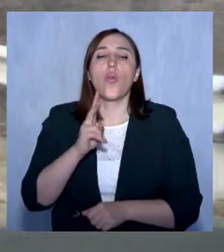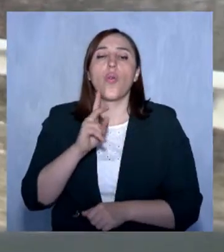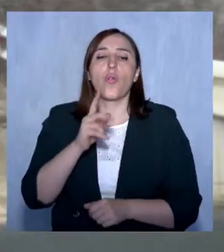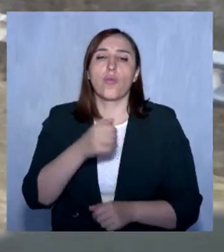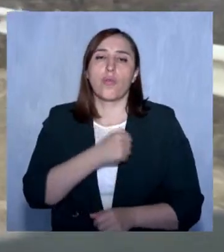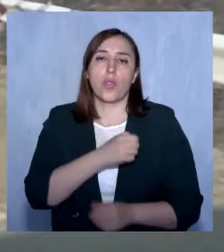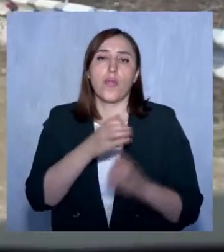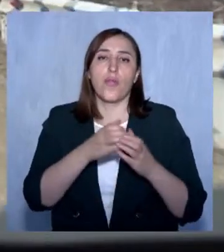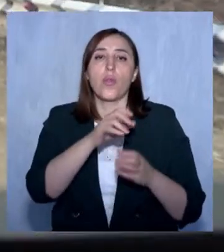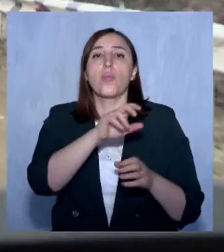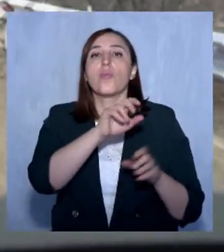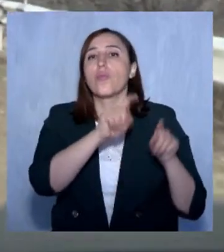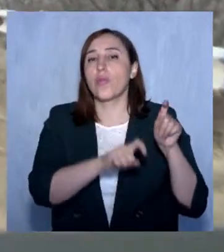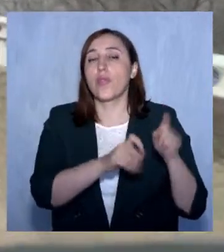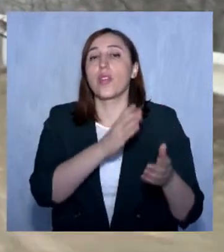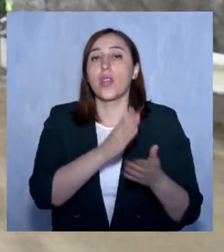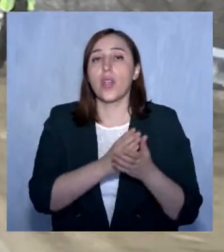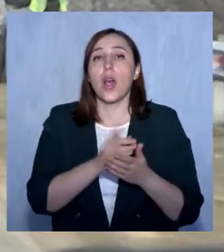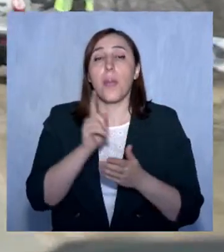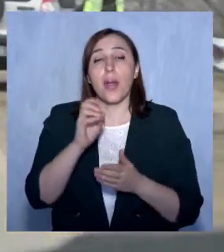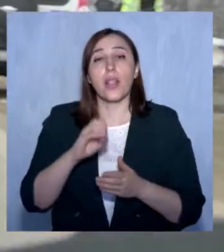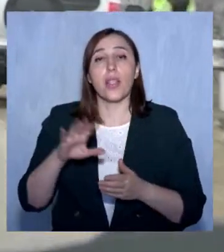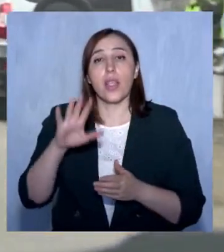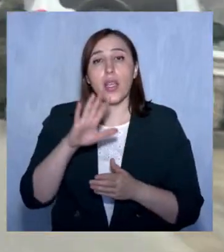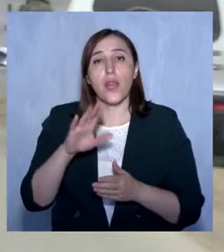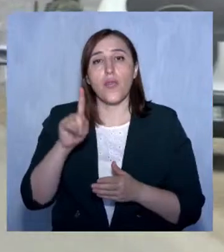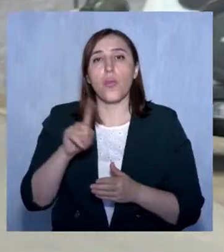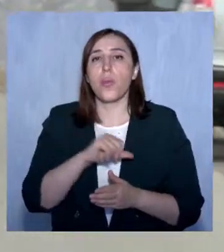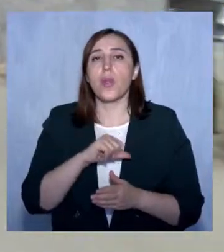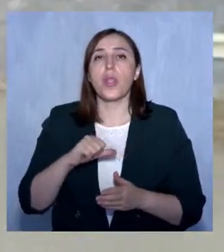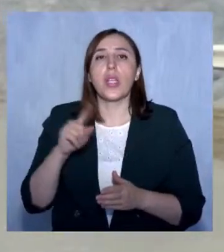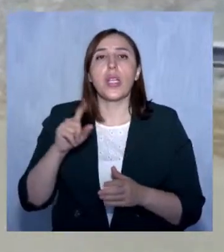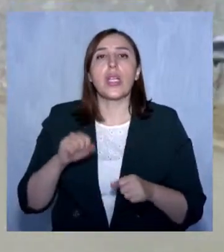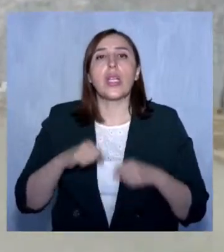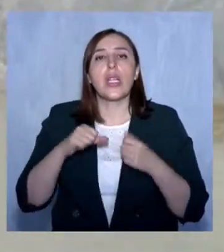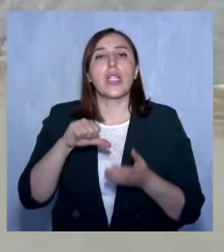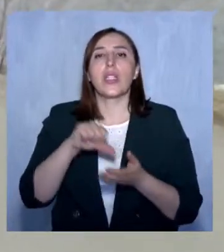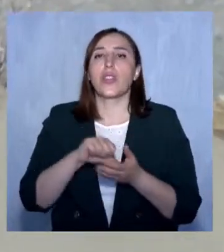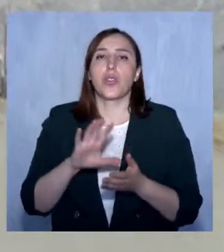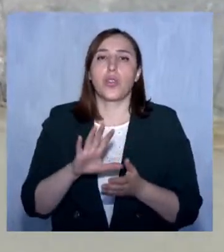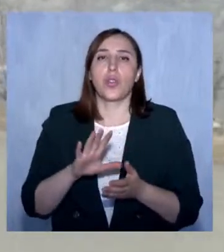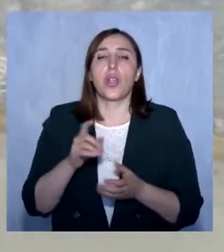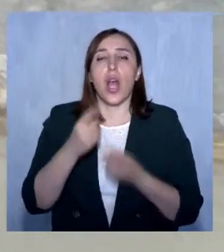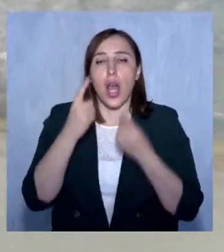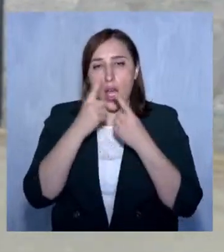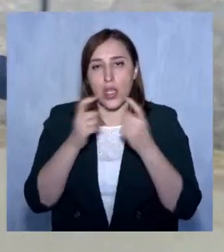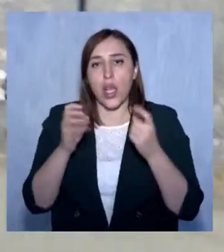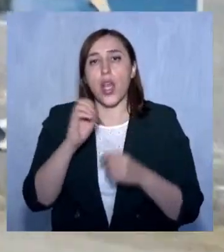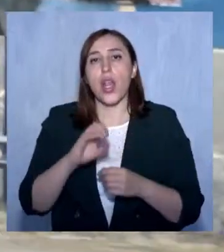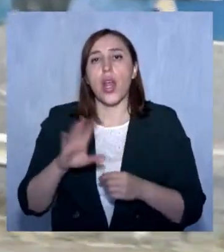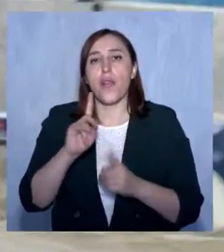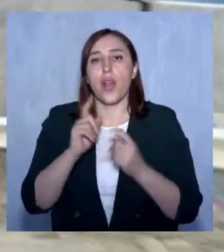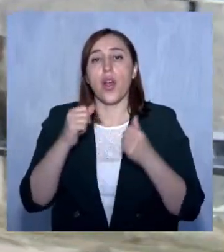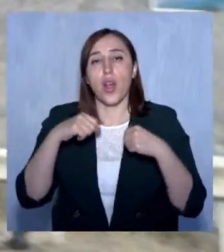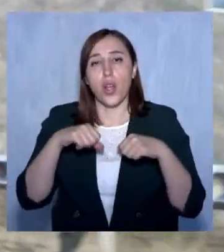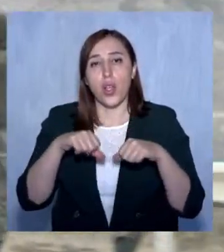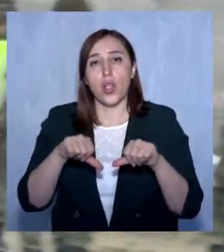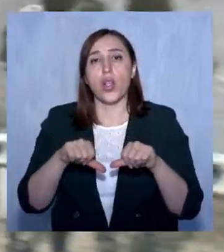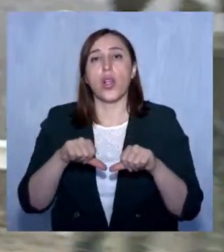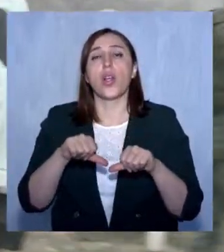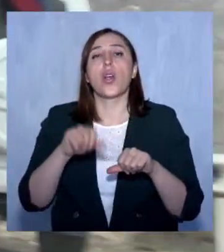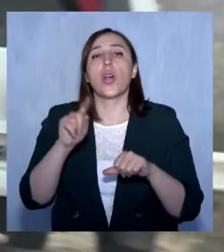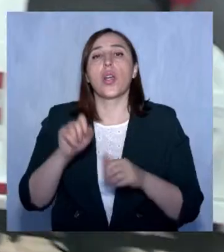բայց դա չպետք է արդարացում լինի, որ եվրամիություն նարավել մեզ ներգրավածություն չունենա։ Հայտարեց եվրախորերթանում հարավային կովկասի է